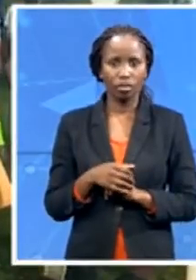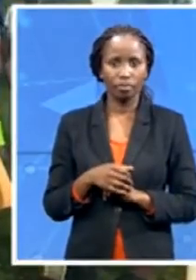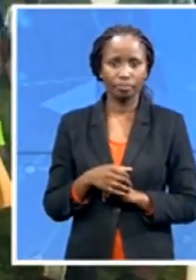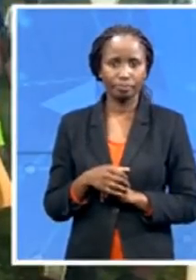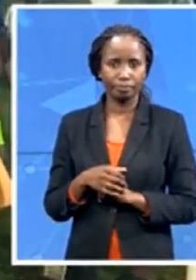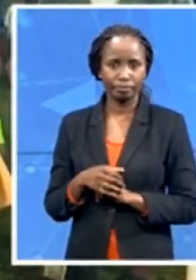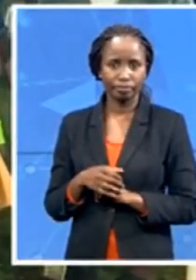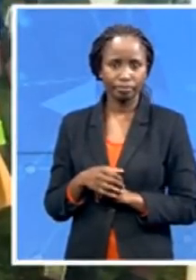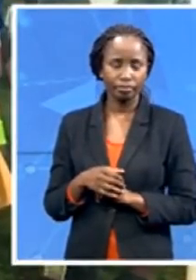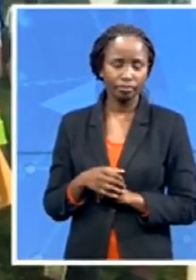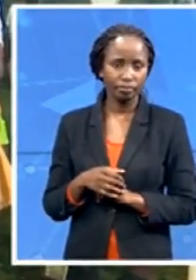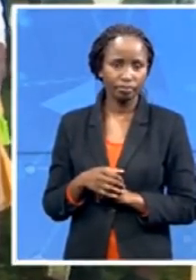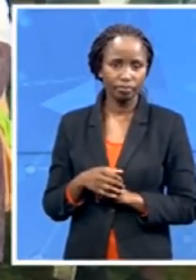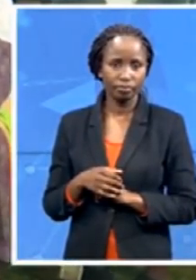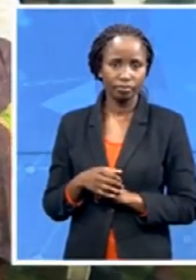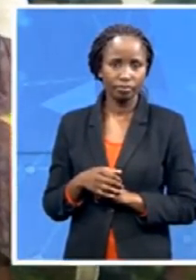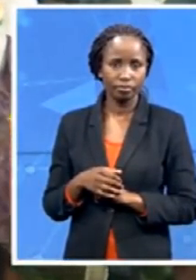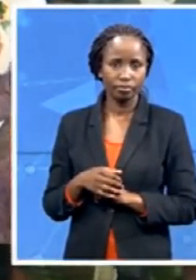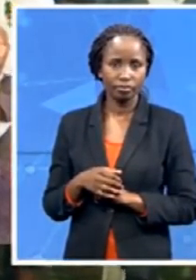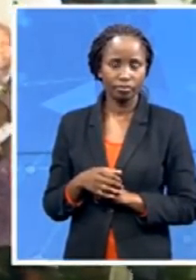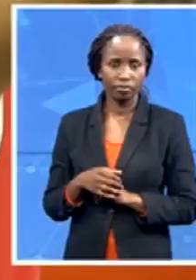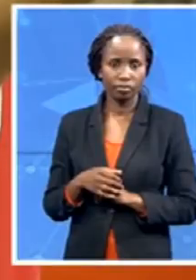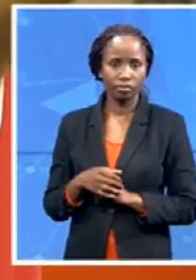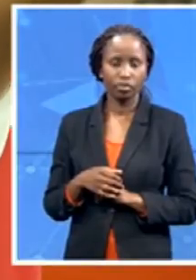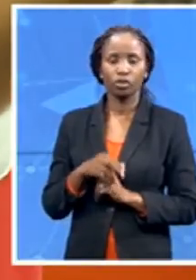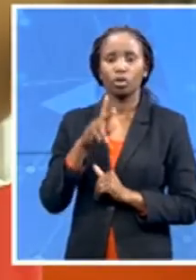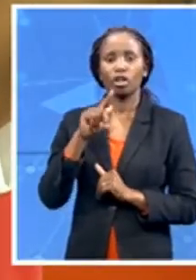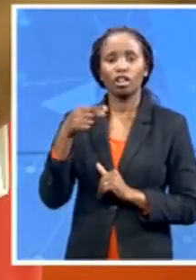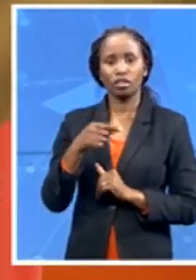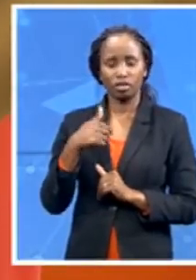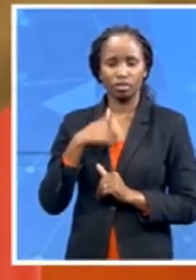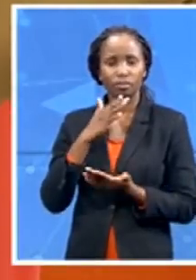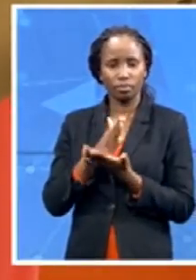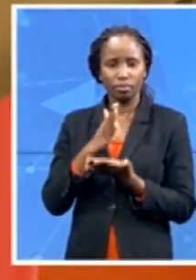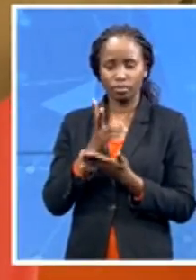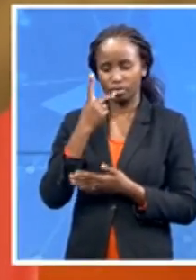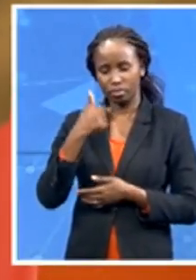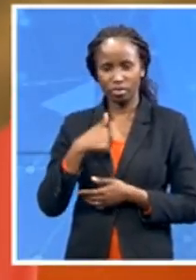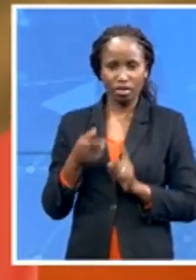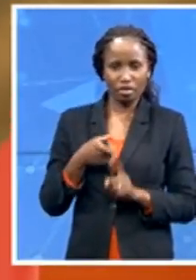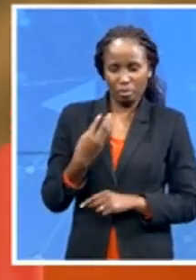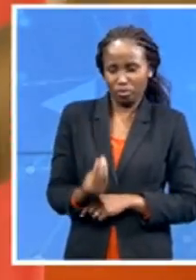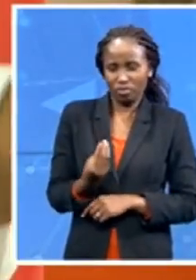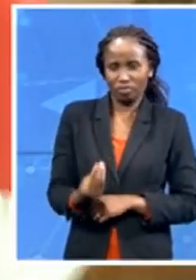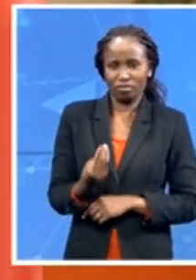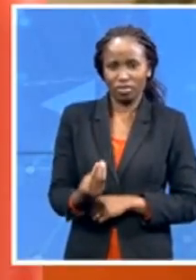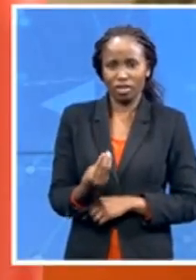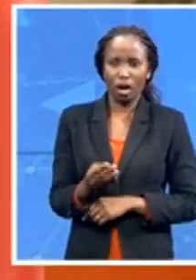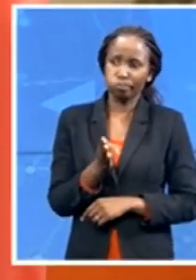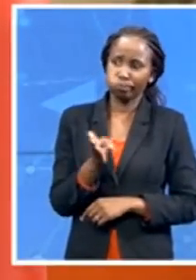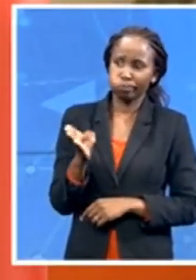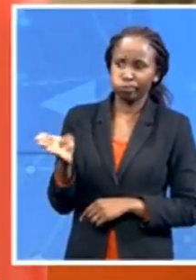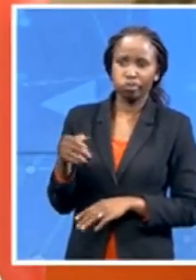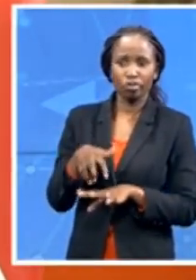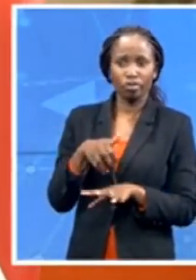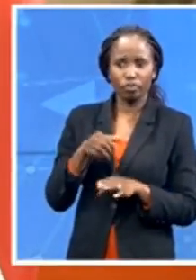uKade Matanzi mandiqinisekile loo nto andidla ngombona ndisemncinci etivini enkcenkceshela apha imithi yakhe main road is probably turning